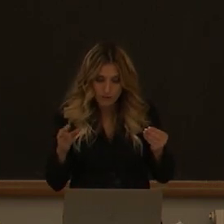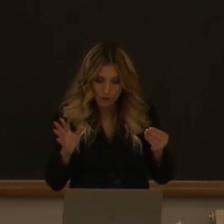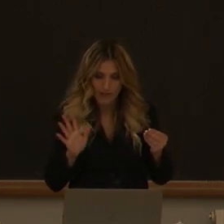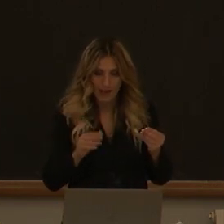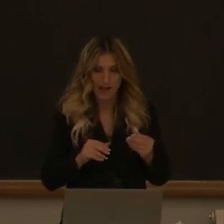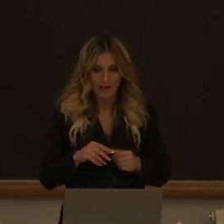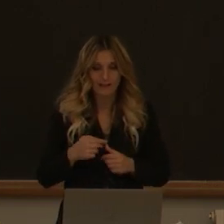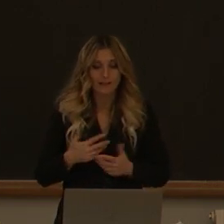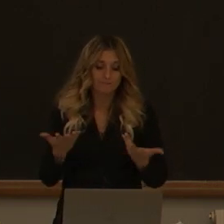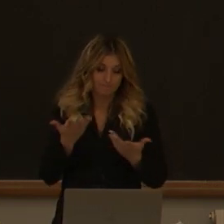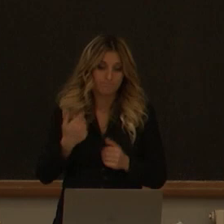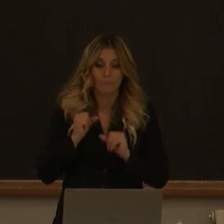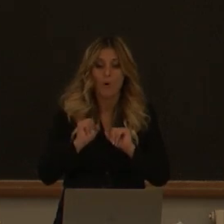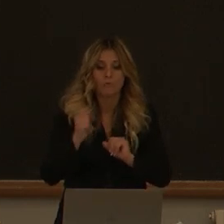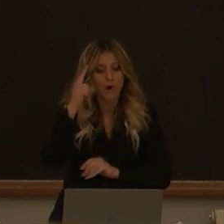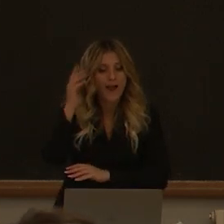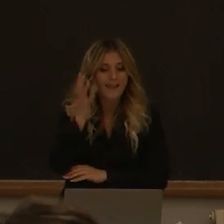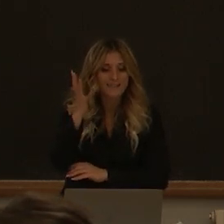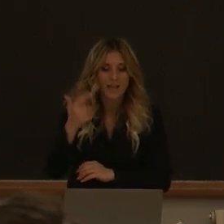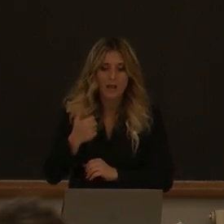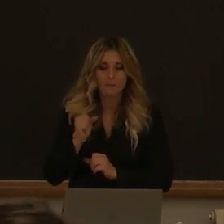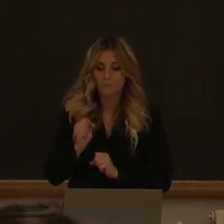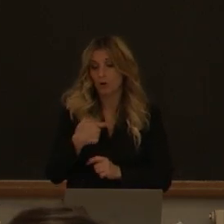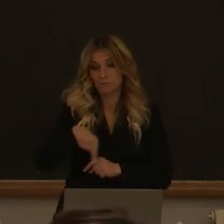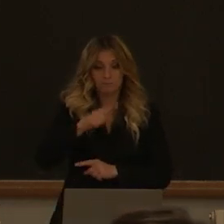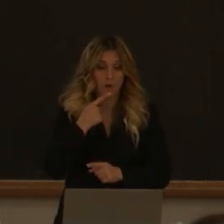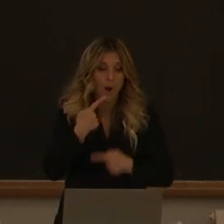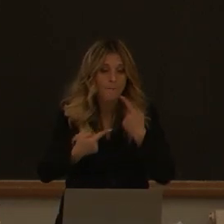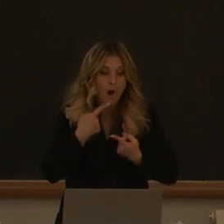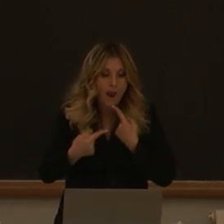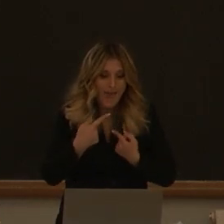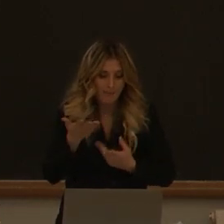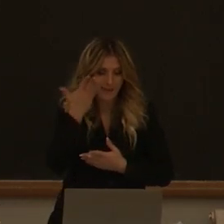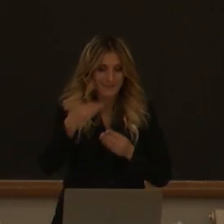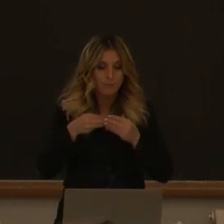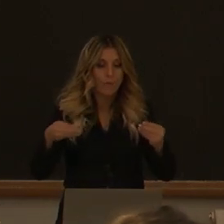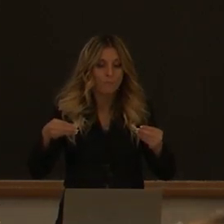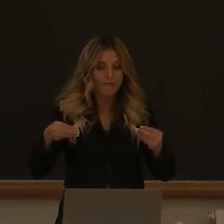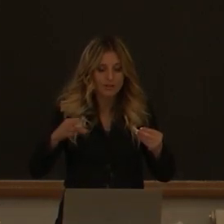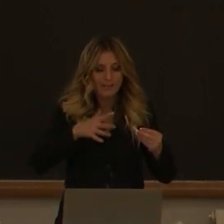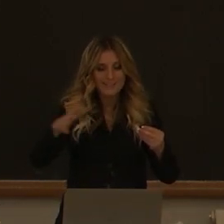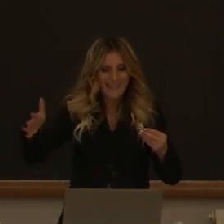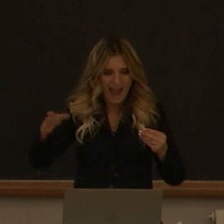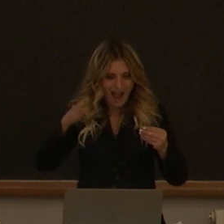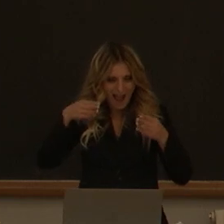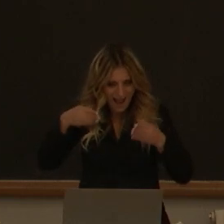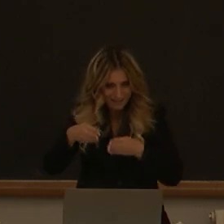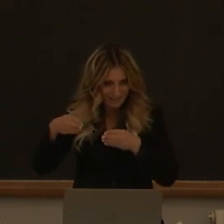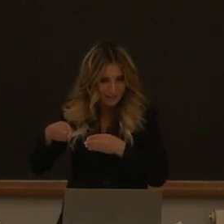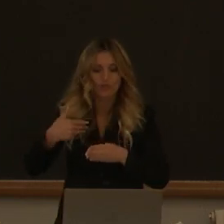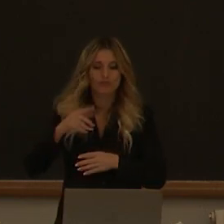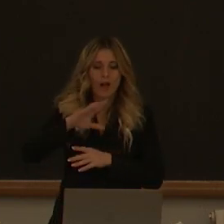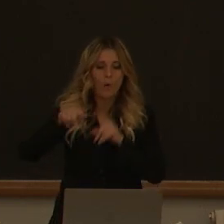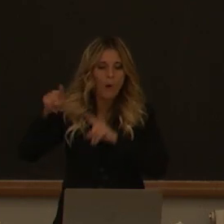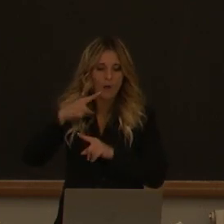attimo quello che può essere, diciamo, uno spunto un po' polemico, rispetto a professionisti di altri settori che spesso si sovrappongono o